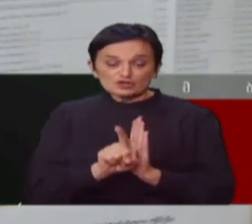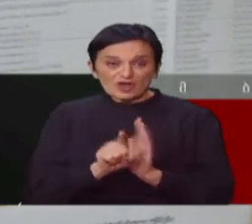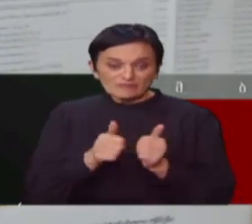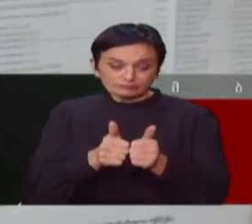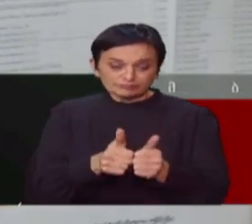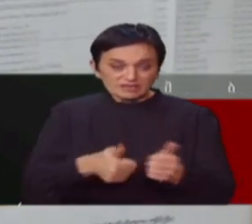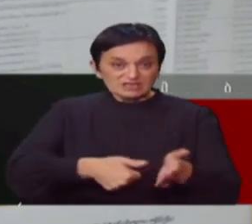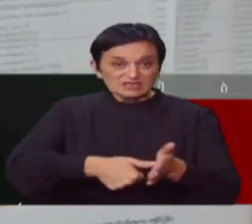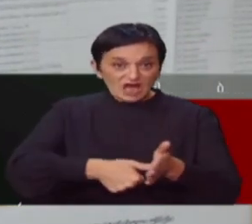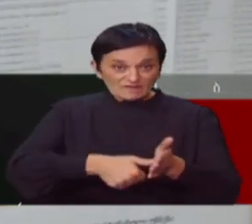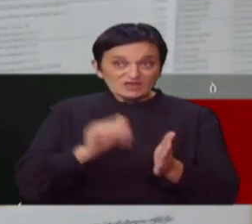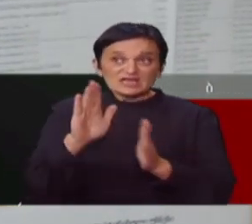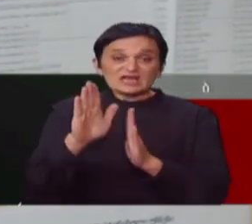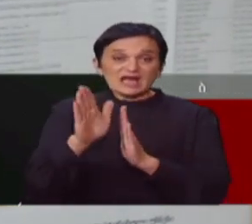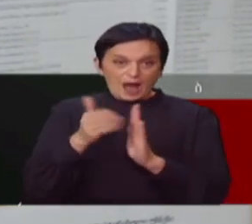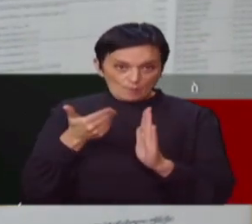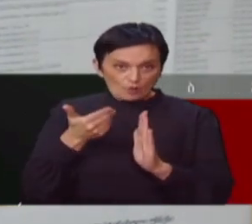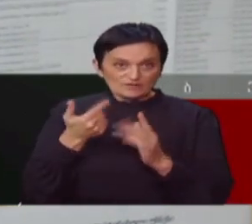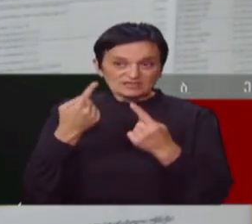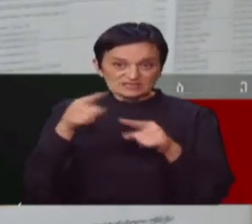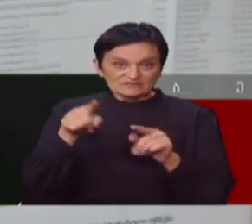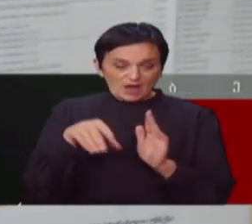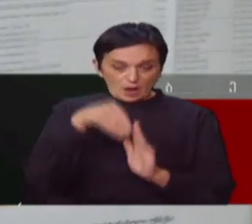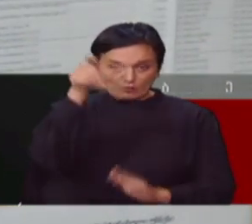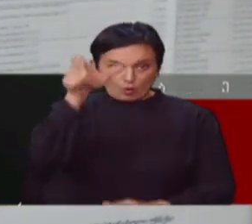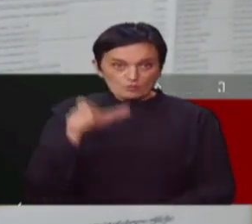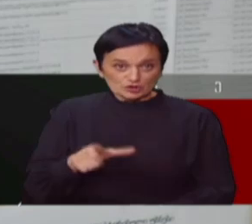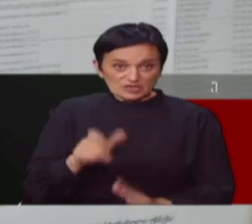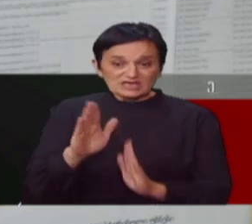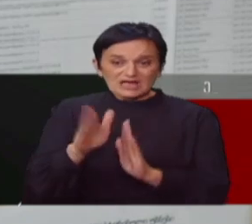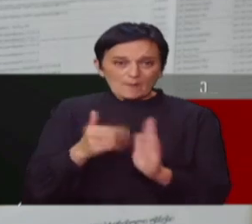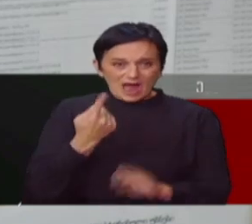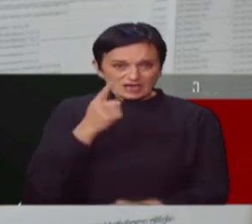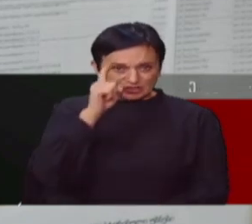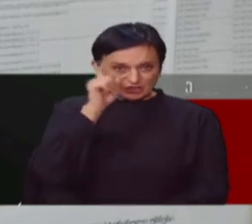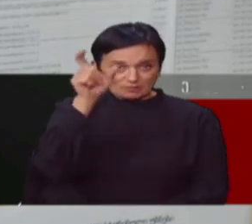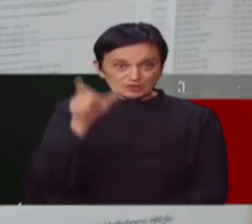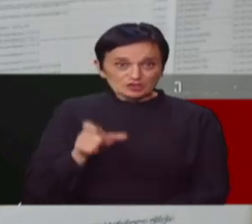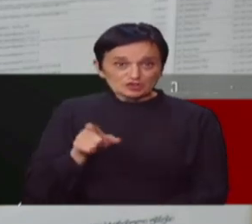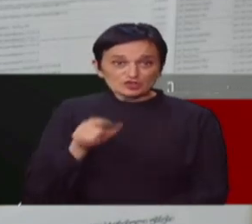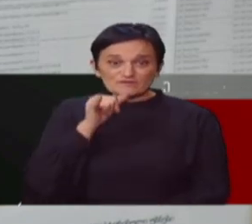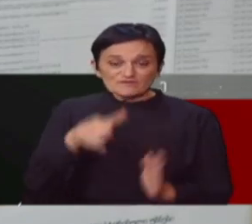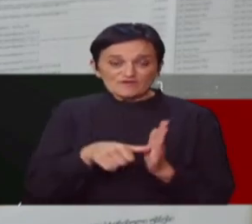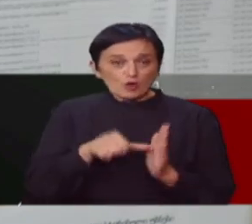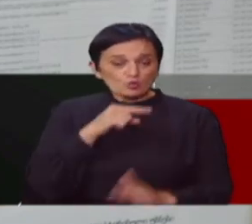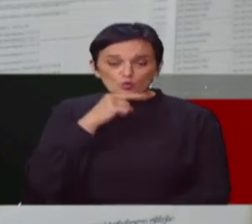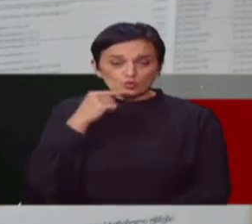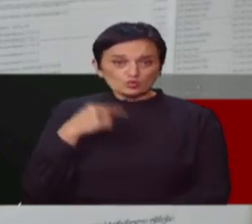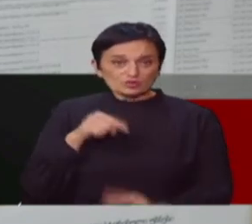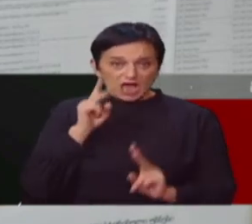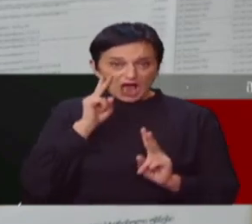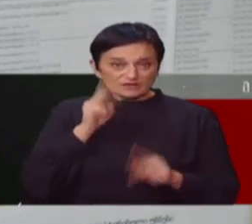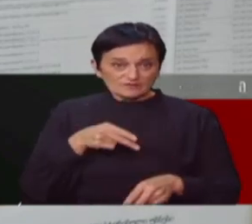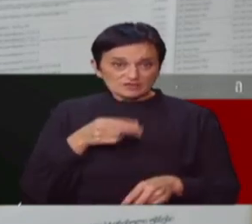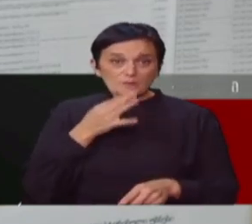დავეხმაროთო. Მაშინ გამოვიძახოთ მეთქი სხვა მომრჩეველი. Და გამოვიძახე ერთი ბიჭი, რომელიც ვერ დაეხმარა, თქვა, რომ რუსული არ ვიციო. Მე